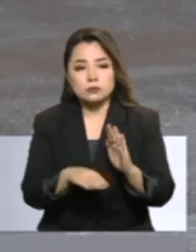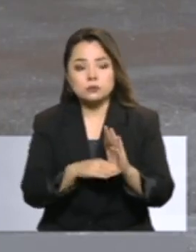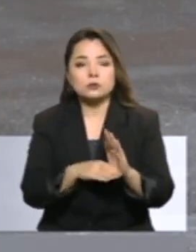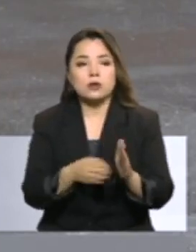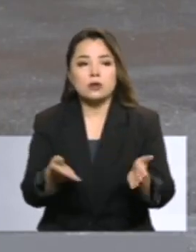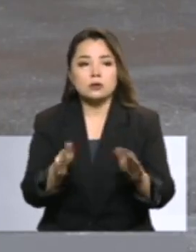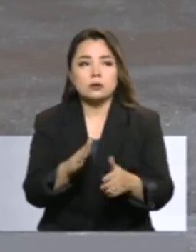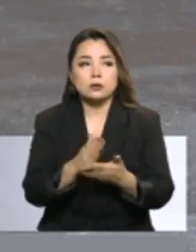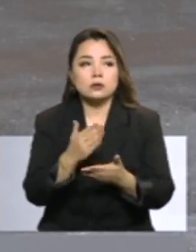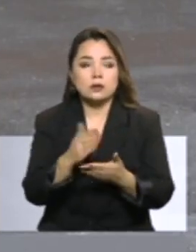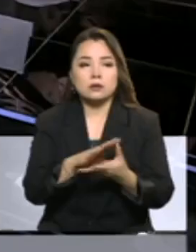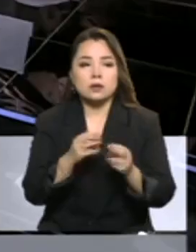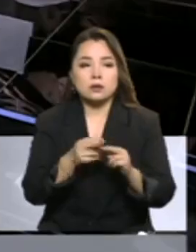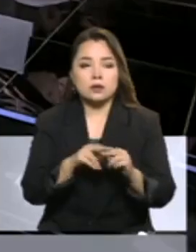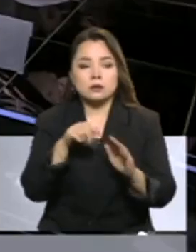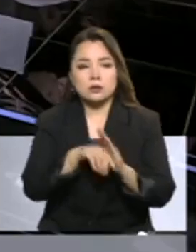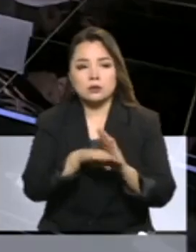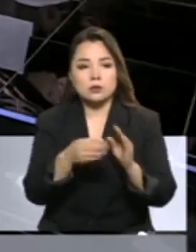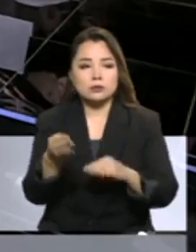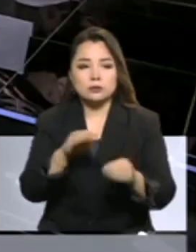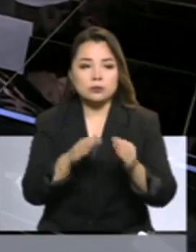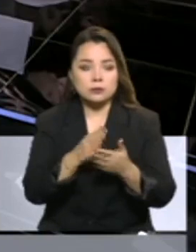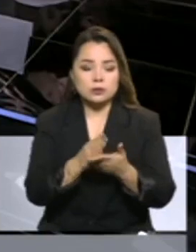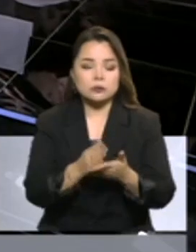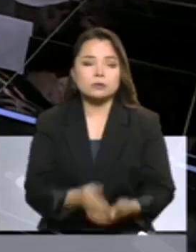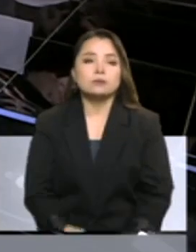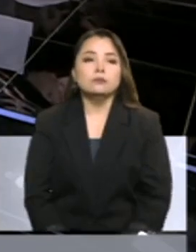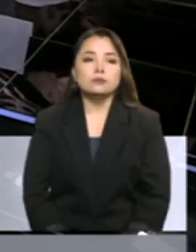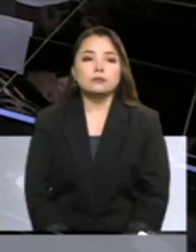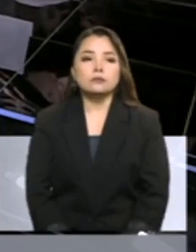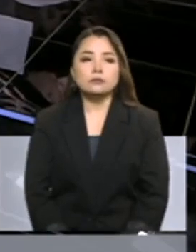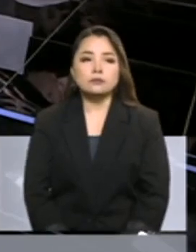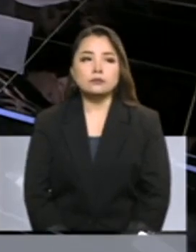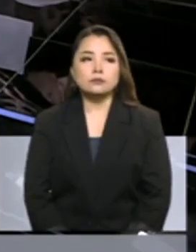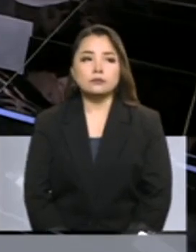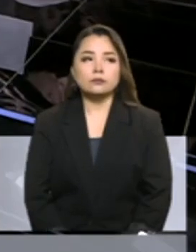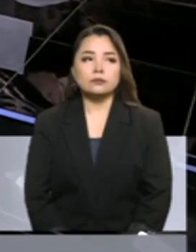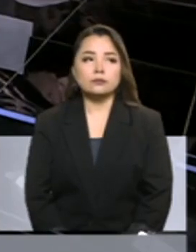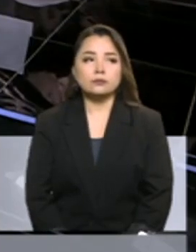жатыр. Мендегі ақпарат әзірге осы. Ақерке, сөз тізгіні өзіңізде.